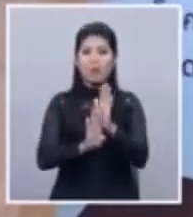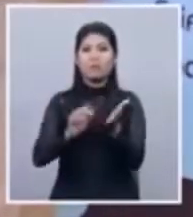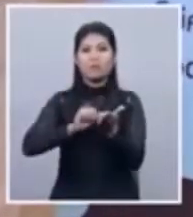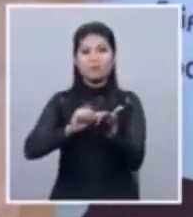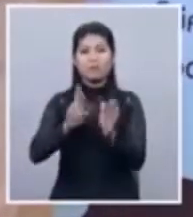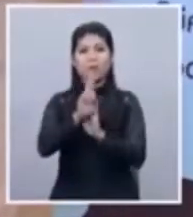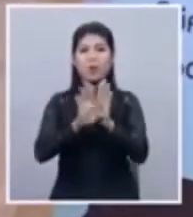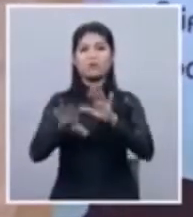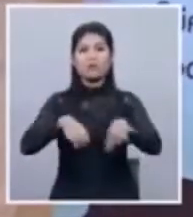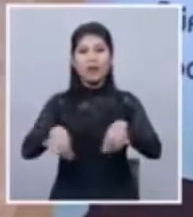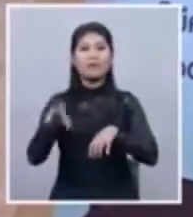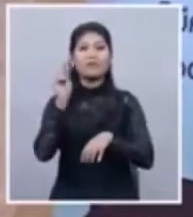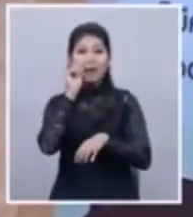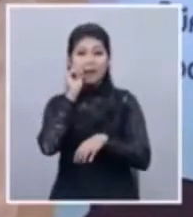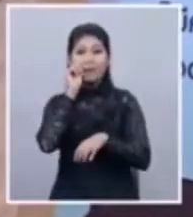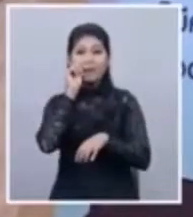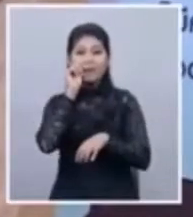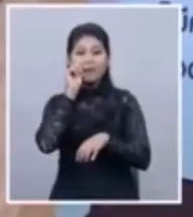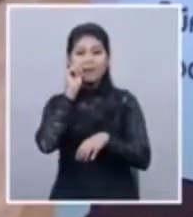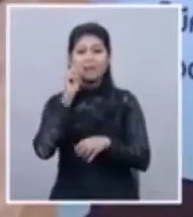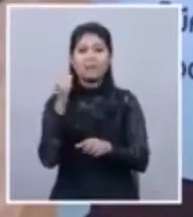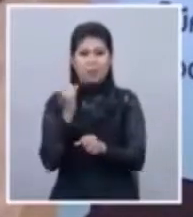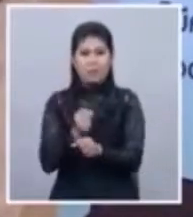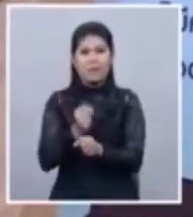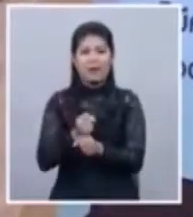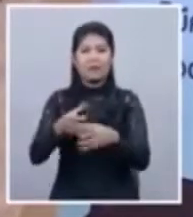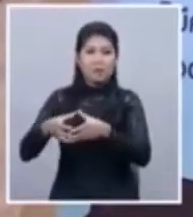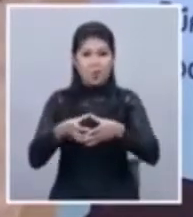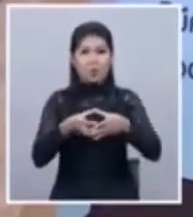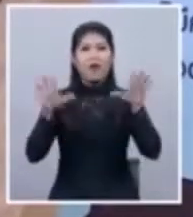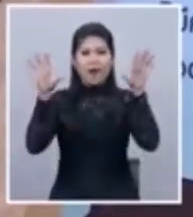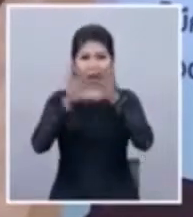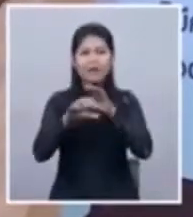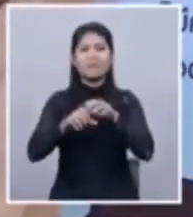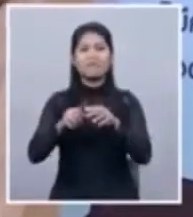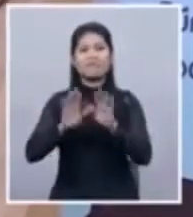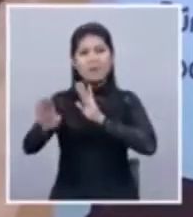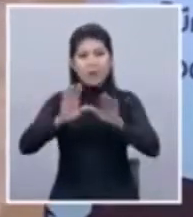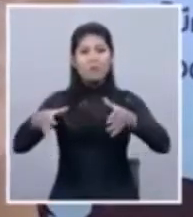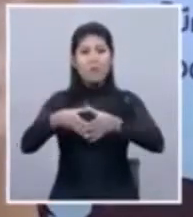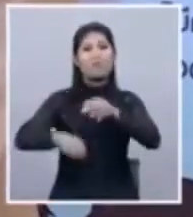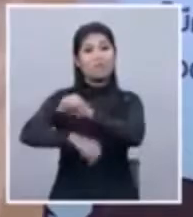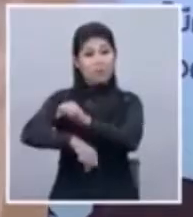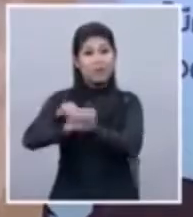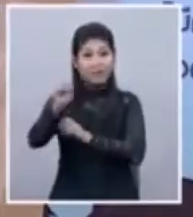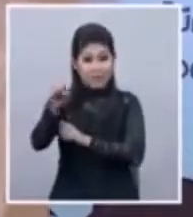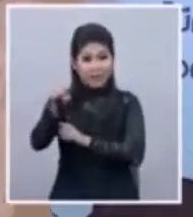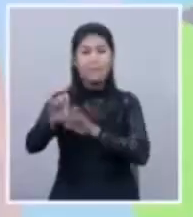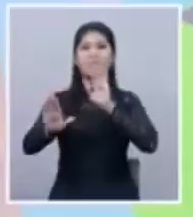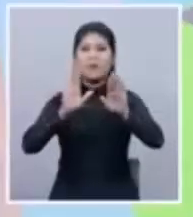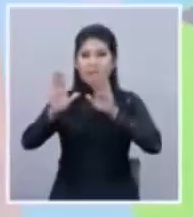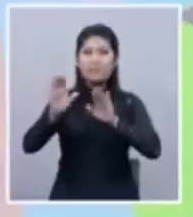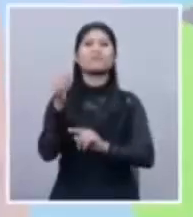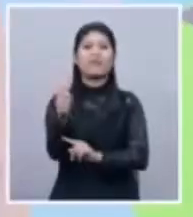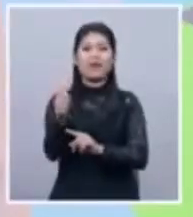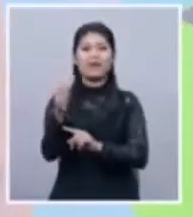ทรัพยากรน้ำเนี่ยเราอาจจะต้องทำงานกันเป็นทีมคล้ายๆกับทีมฟุตบอลใช่ไหมคะ ครับ การทำงานจะเป็น ง่ายดีแบบนั้น ที่เ